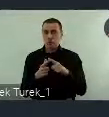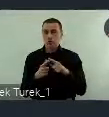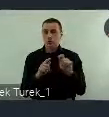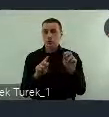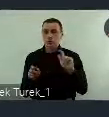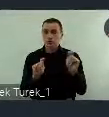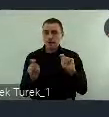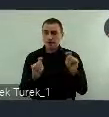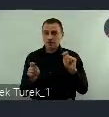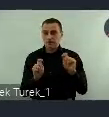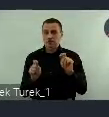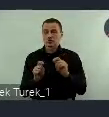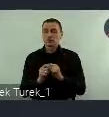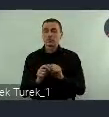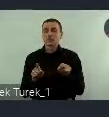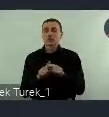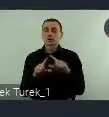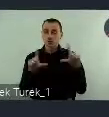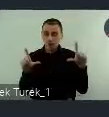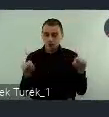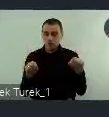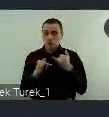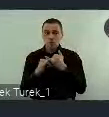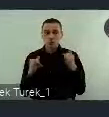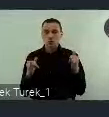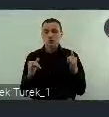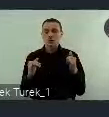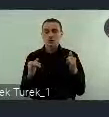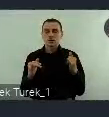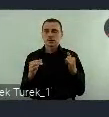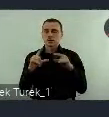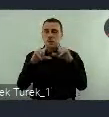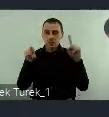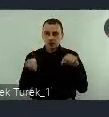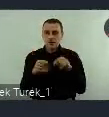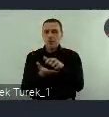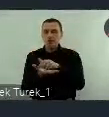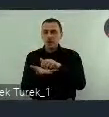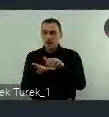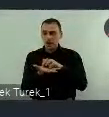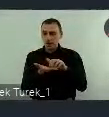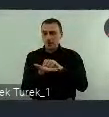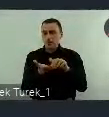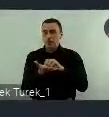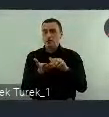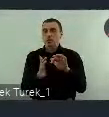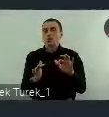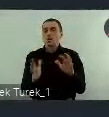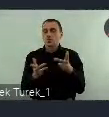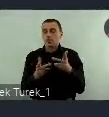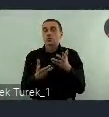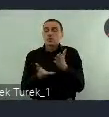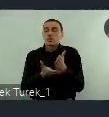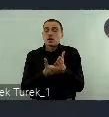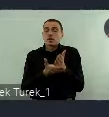tyflomapy systemy prowadzenia instalowane w posadzkach tabliczki z brajlem na poręczach i tak dalej To wtedy mamy system prowadzenia osób niewidomych